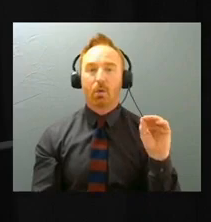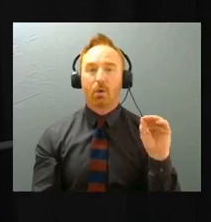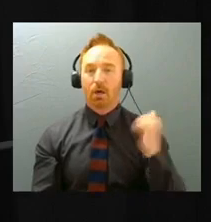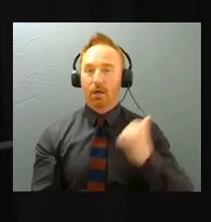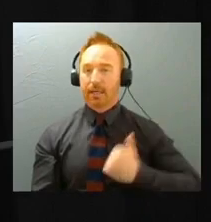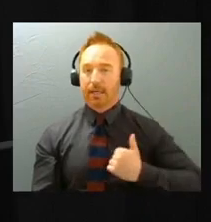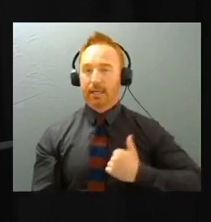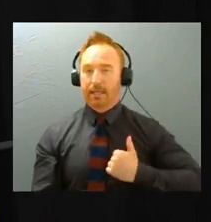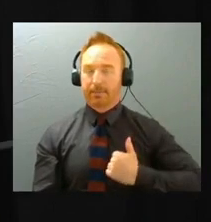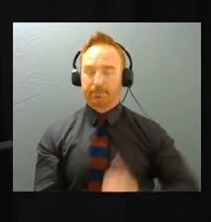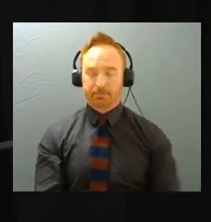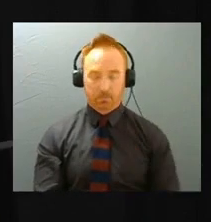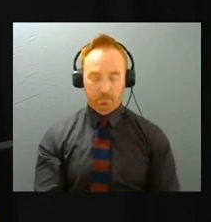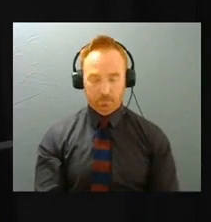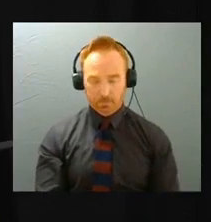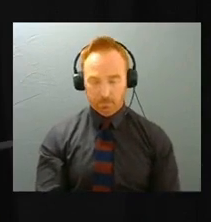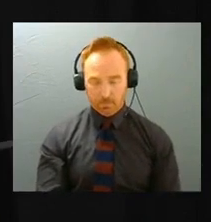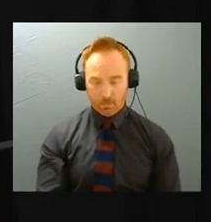En